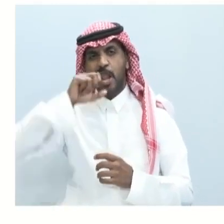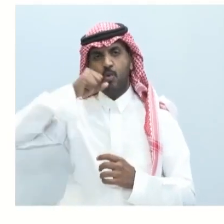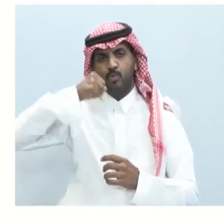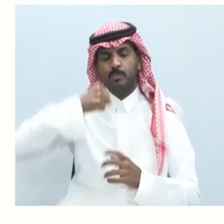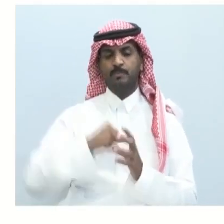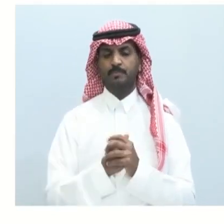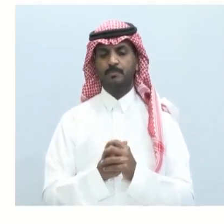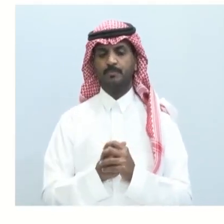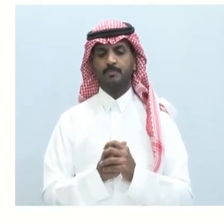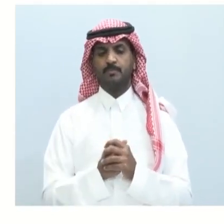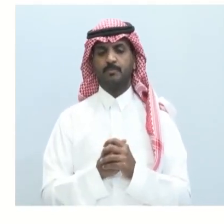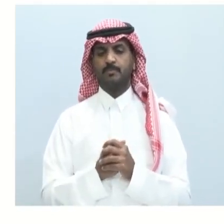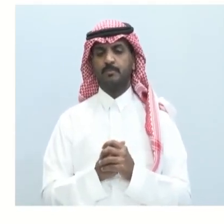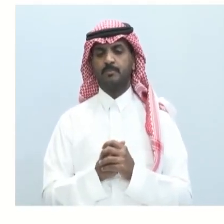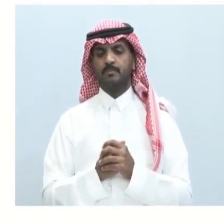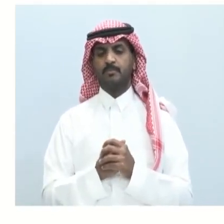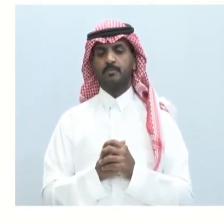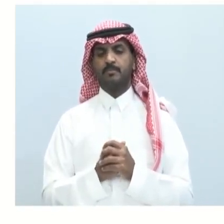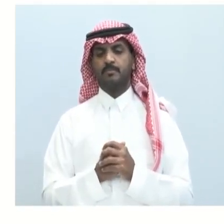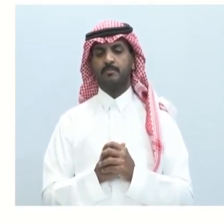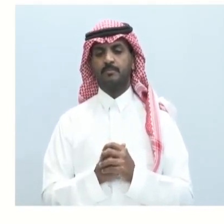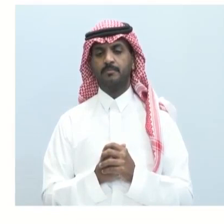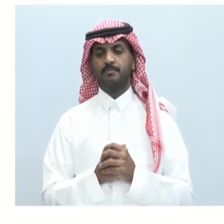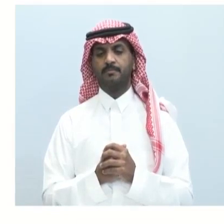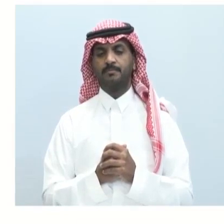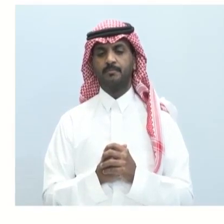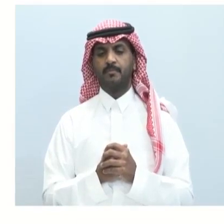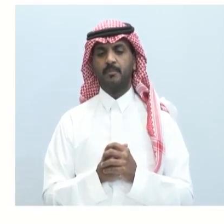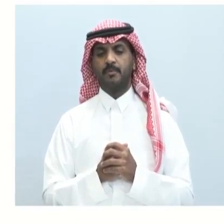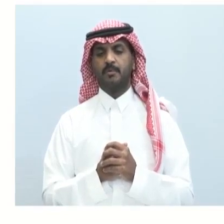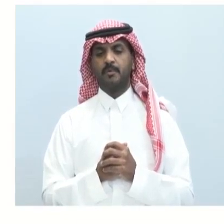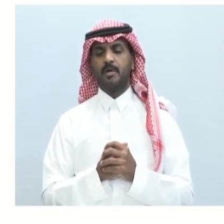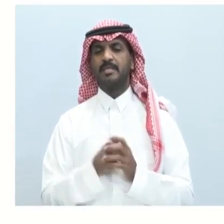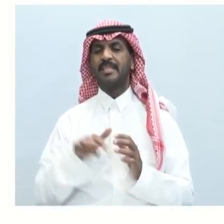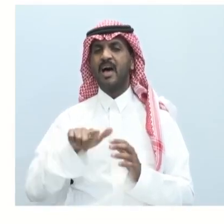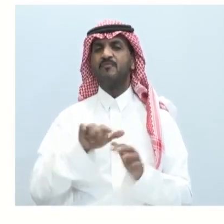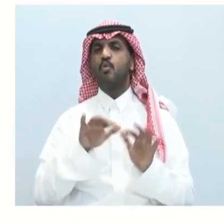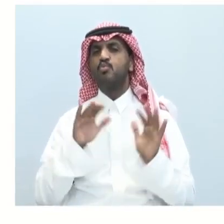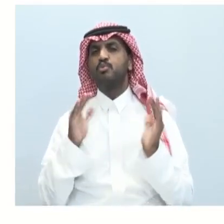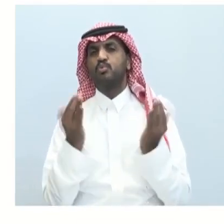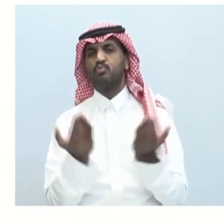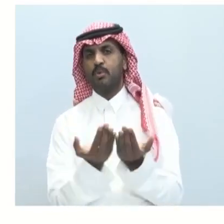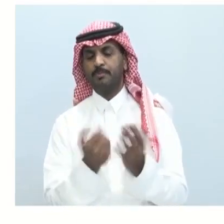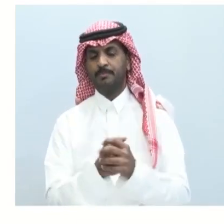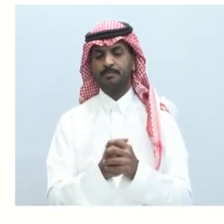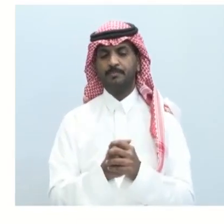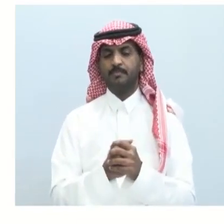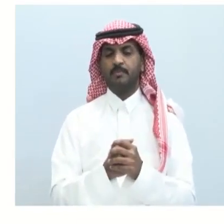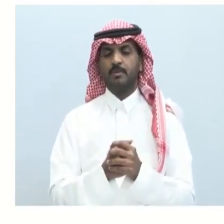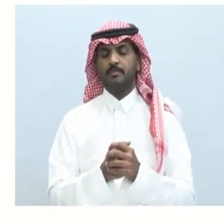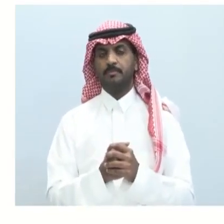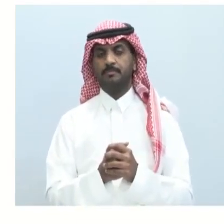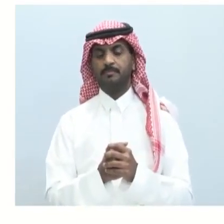رتبه اكلات اللحوم اي انها تتغذى على ماذا على اللحوم الطائفه ايضا بالنسبه للدب الامريكي